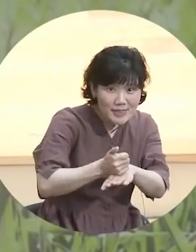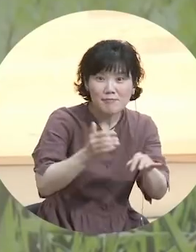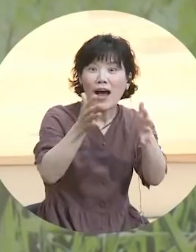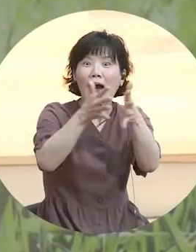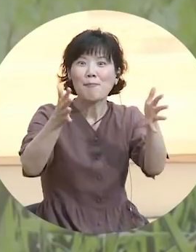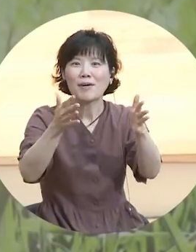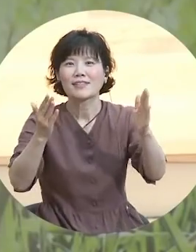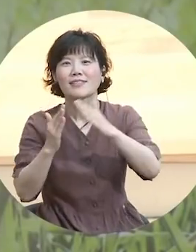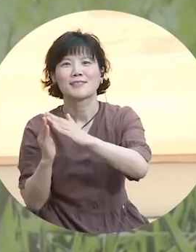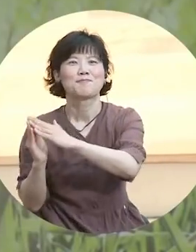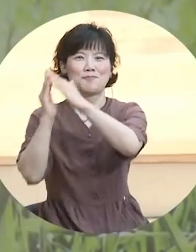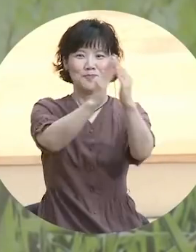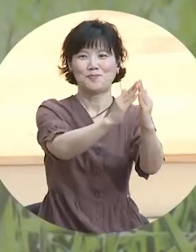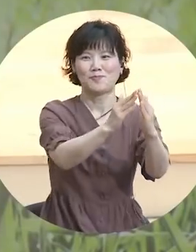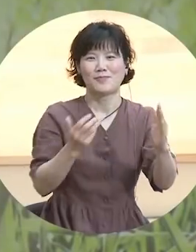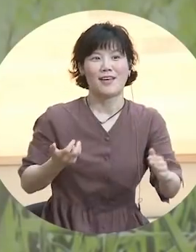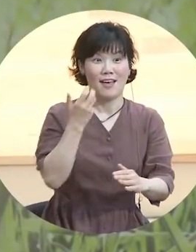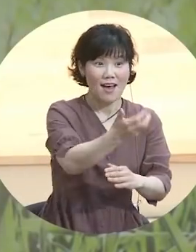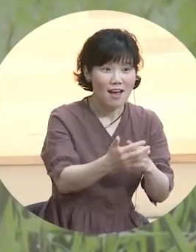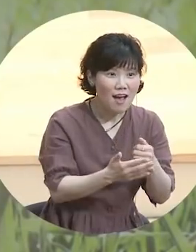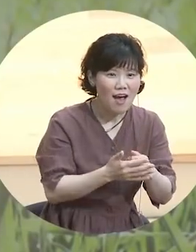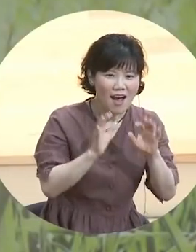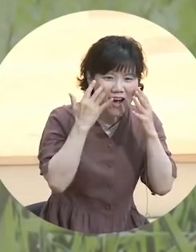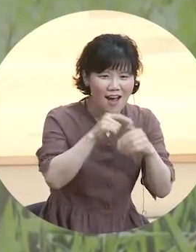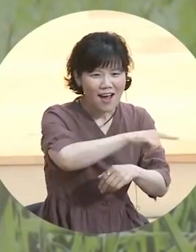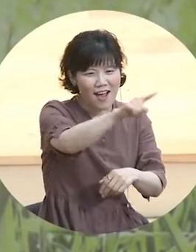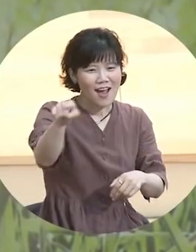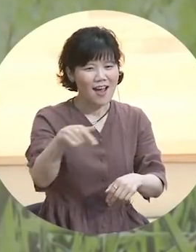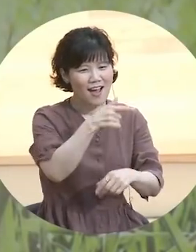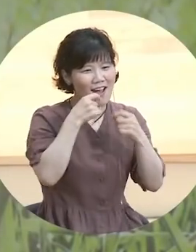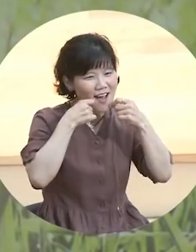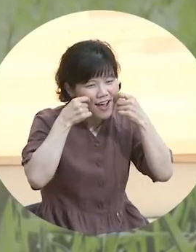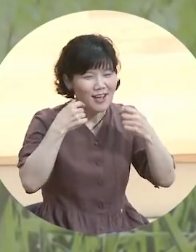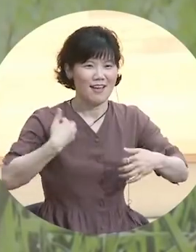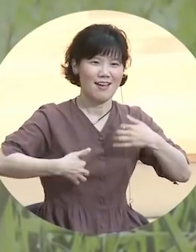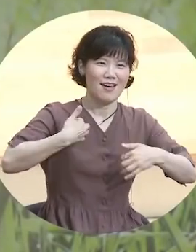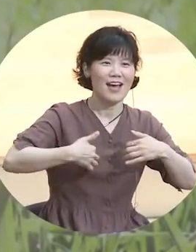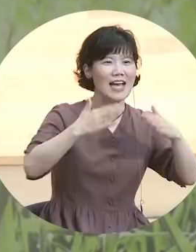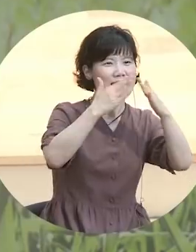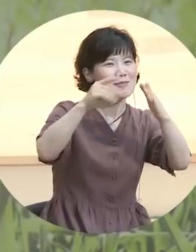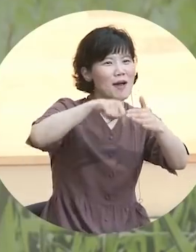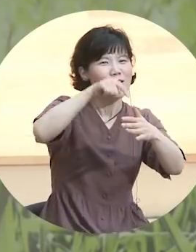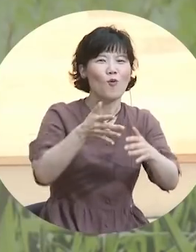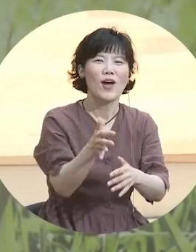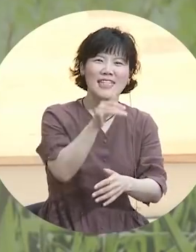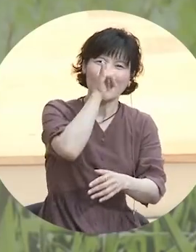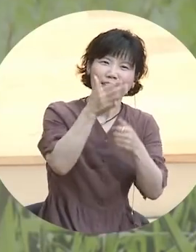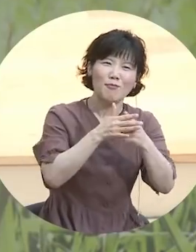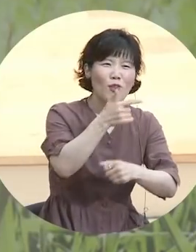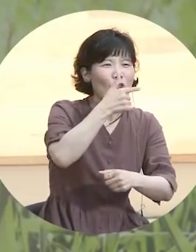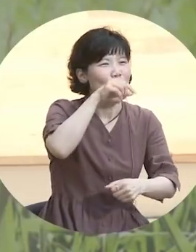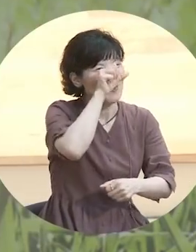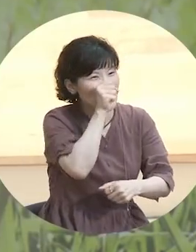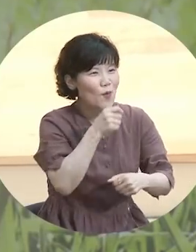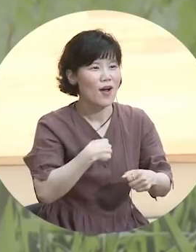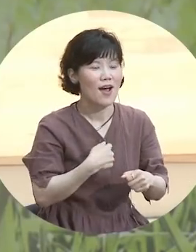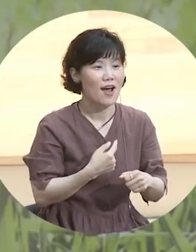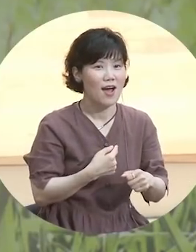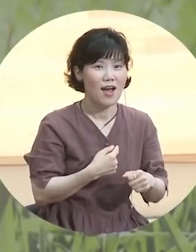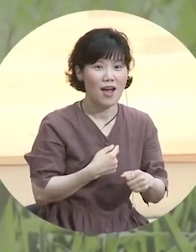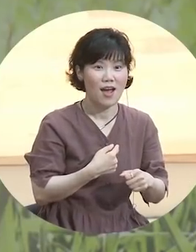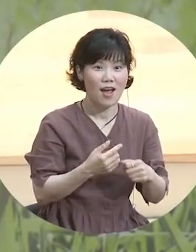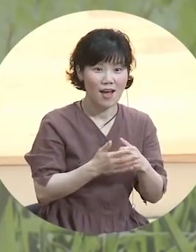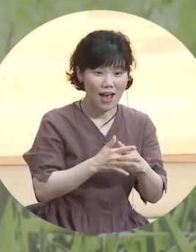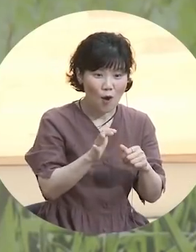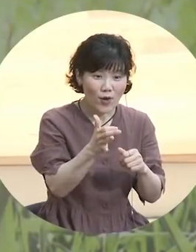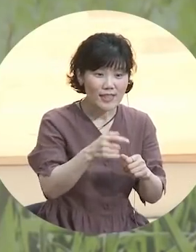아파트에 들어가게 되었어요. 아이들이 너무너무 좋아하는 거예요. 집 안에 화장실이 있다 너무 좋아하는 거예요. 분명히 조금 전에 화장실